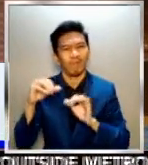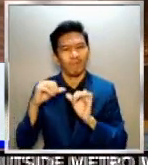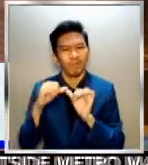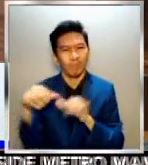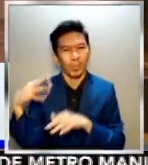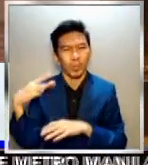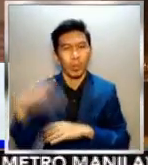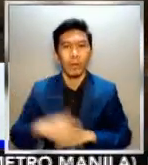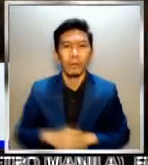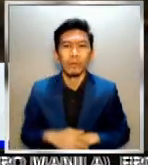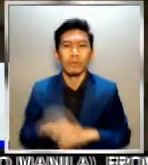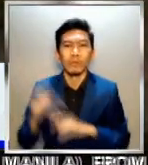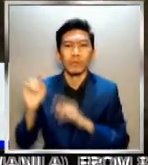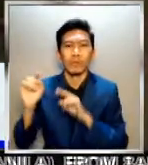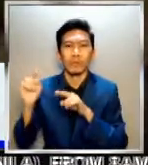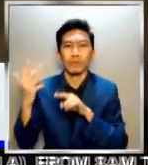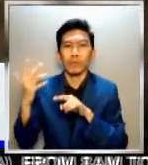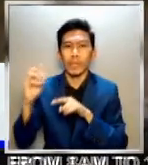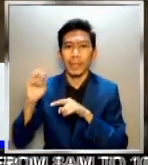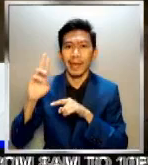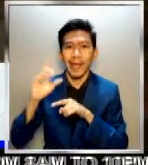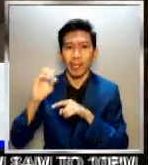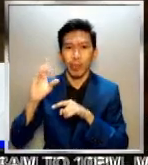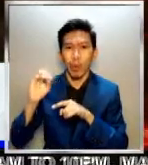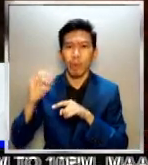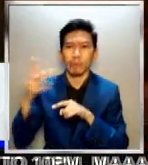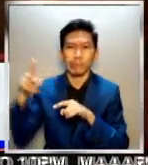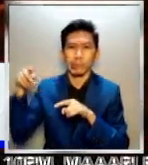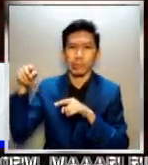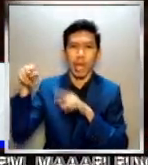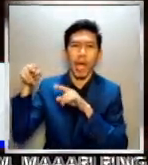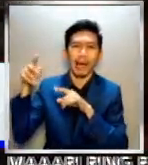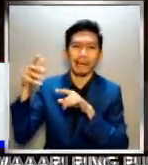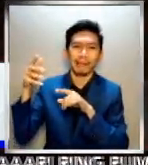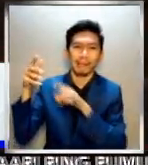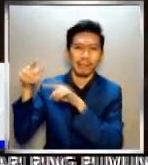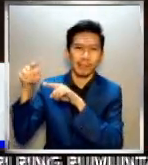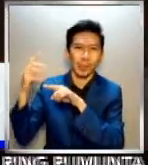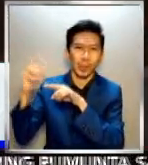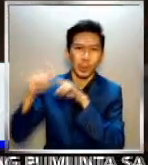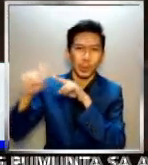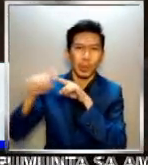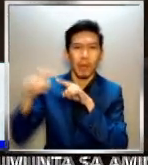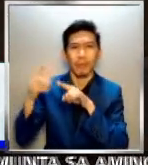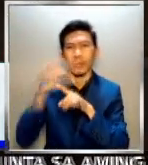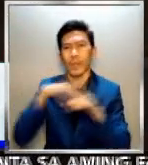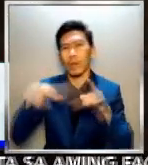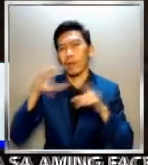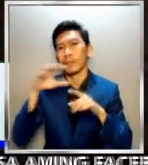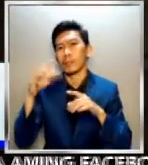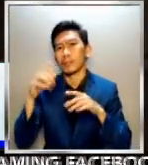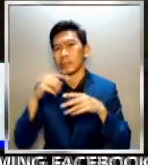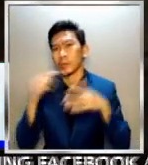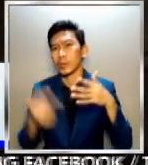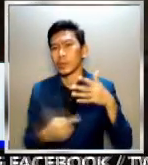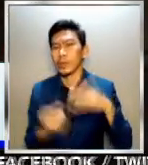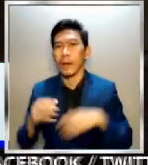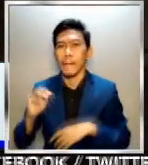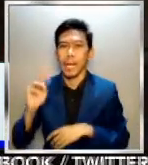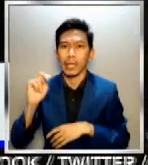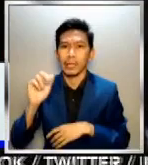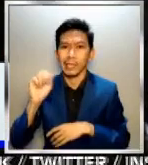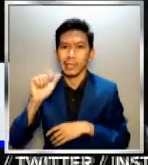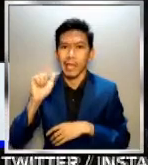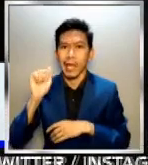supply ng kuryente. Apektado nito ang ilang bahay sa Tiburcio Street, M. De La Cruz Street, Manansala Street at Plaza Santa